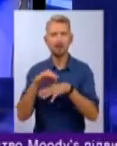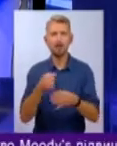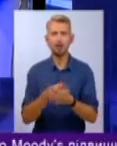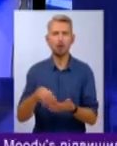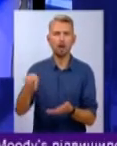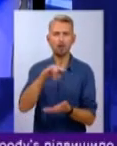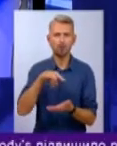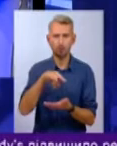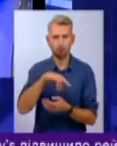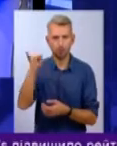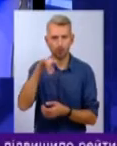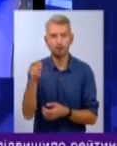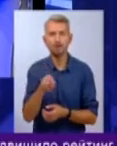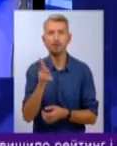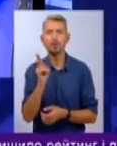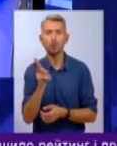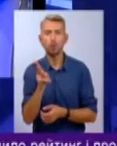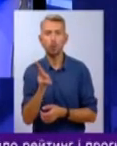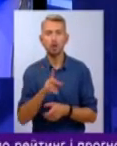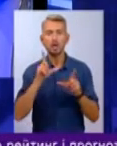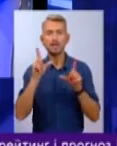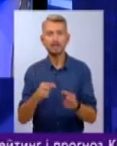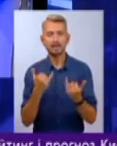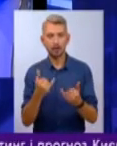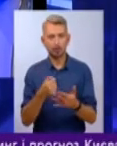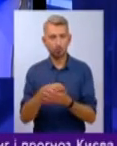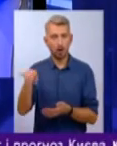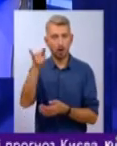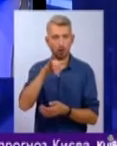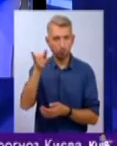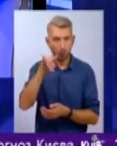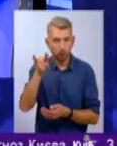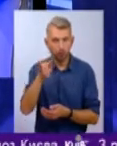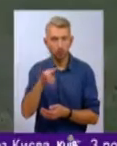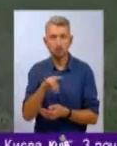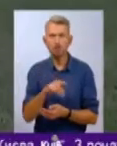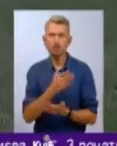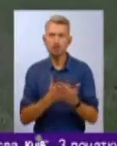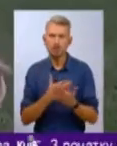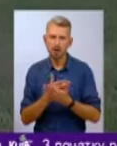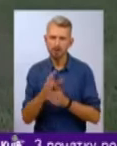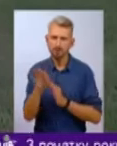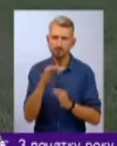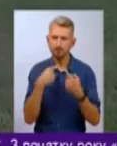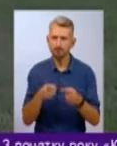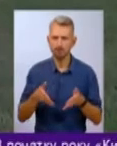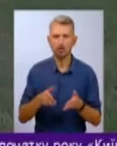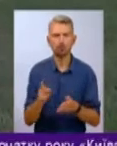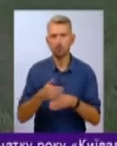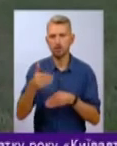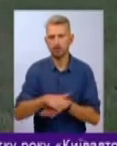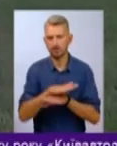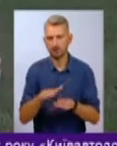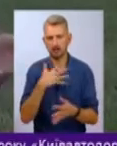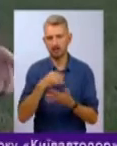аеропорту Бориспіль. Тож тим, хто їде зараз до аеропорту, раджу дуже ретельно обирати шляхи для того, аби не спізнитися на